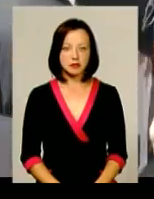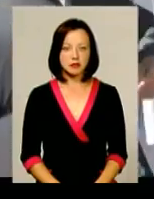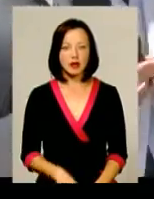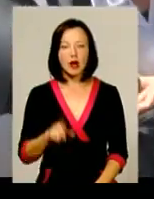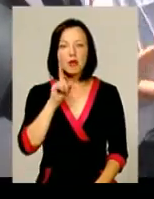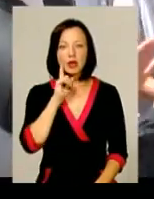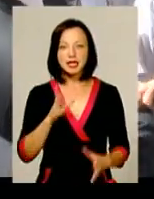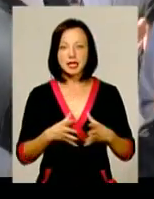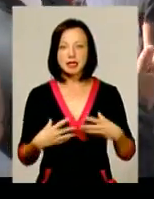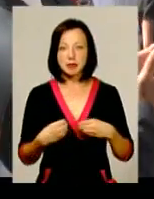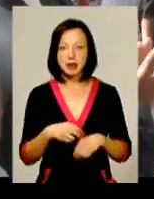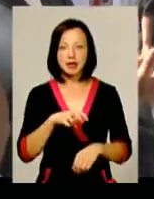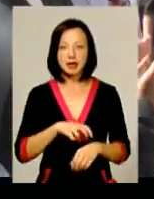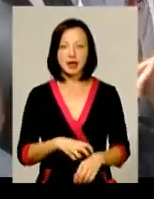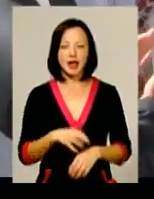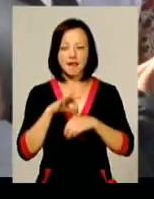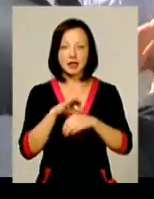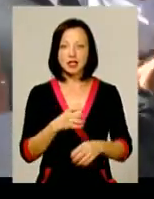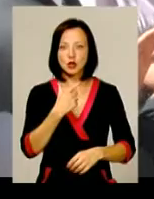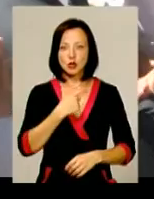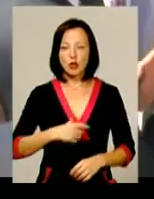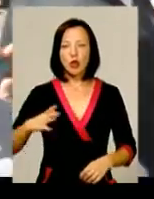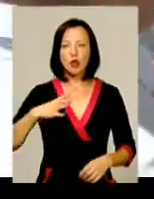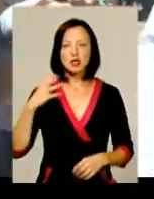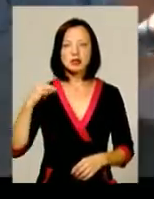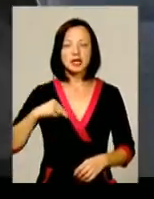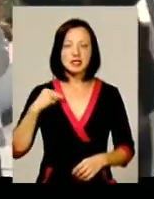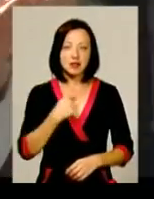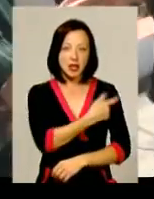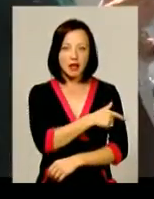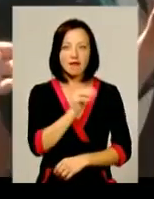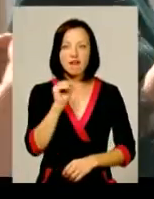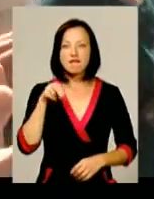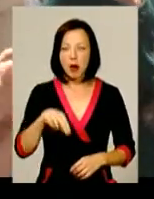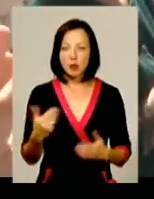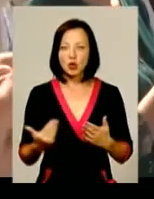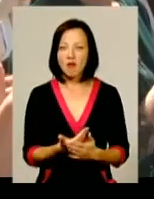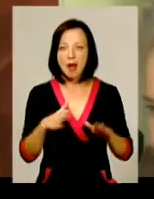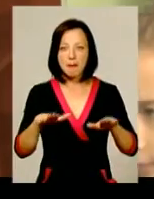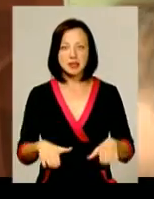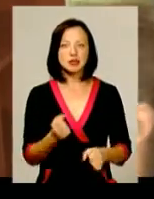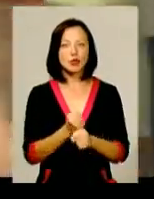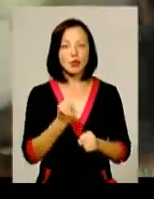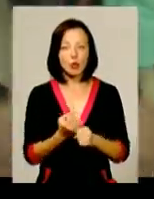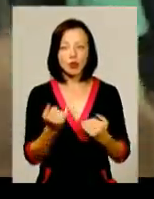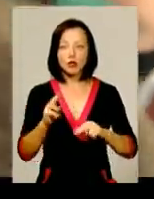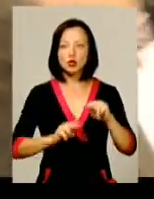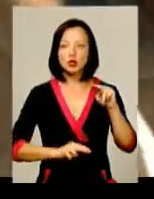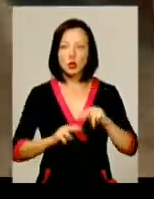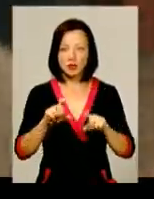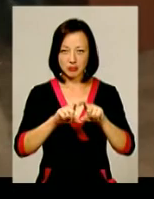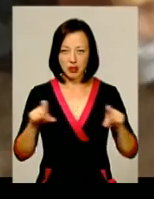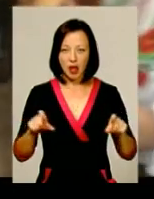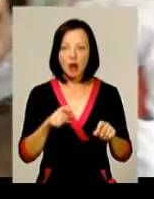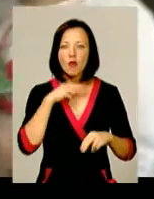Молодий сімейний лікар упевнено веде за собою колишніх медпрацівників ФАПу на нове місце роботи у щойно збудовану амбулаторію. Усе